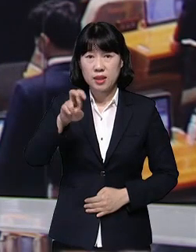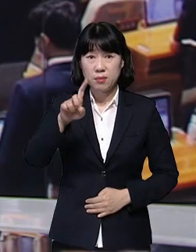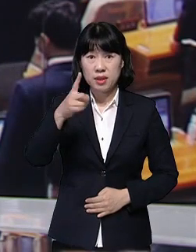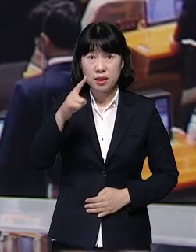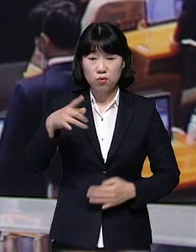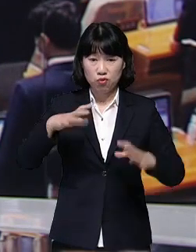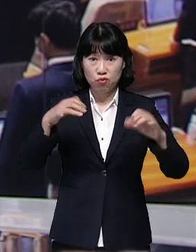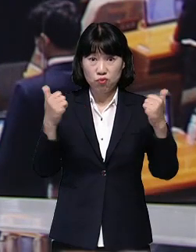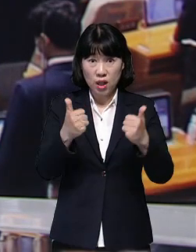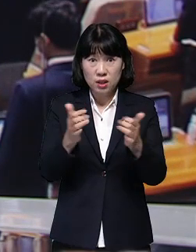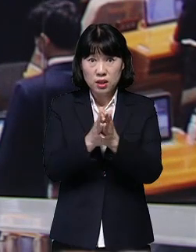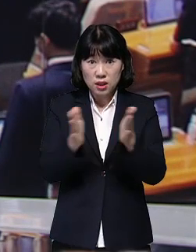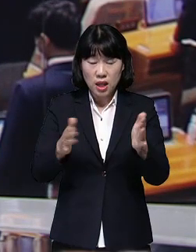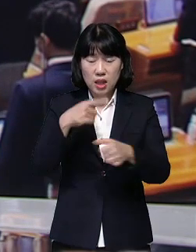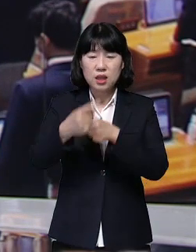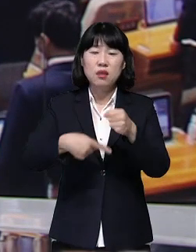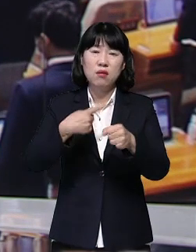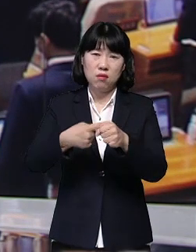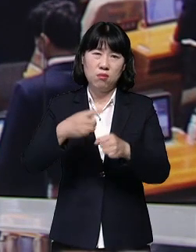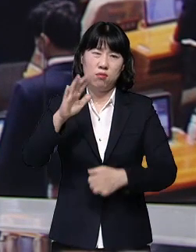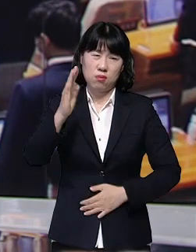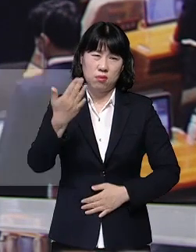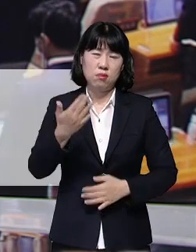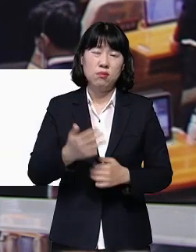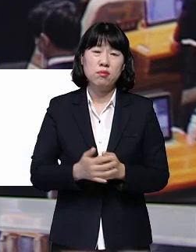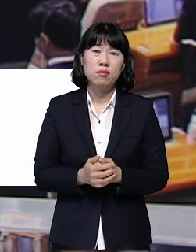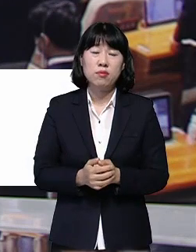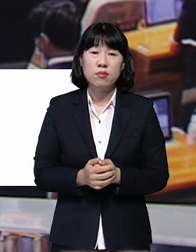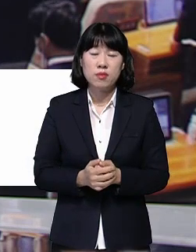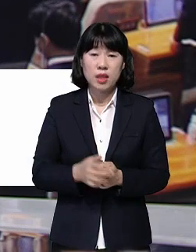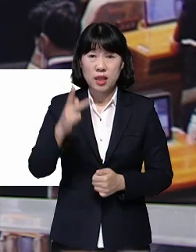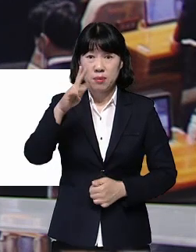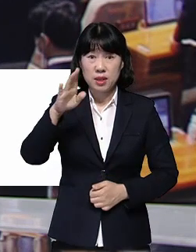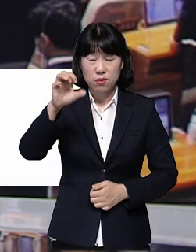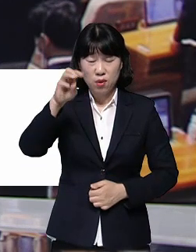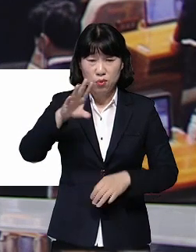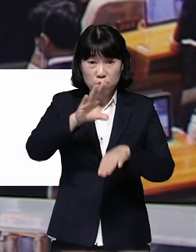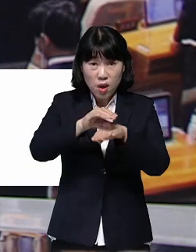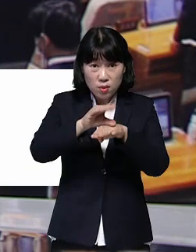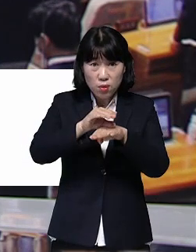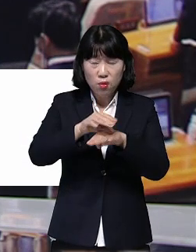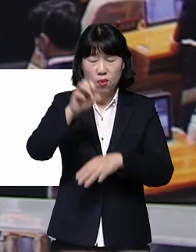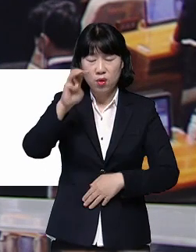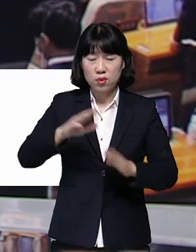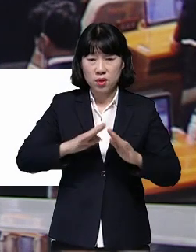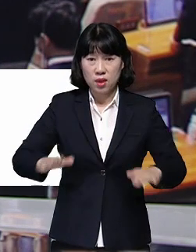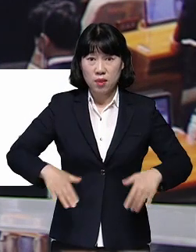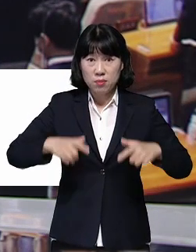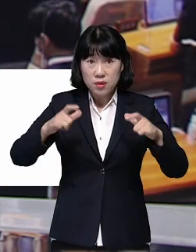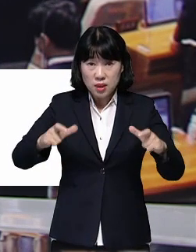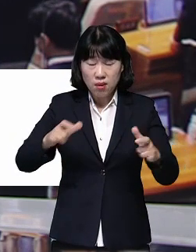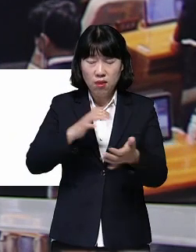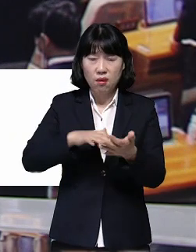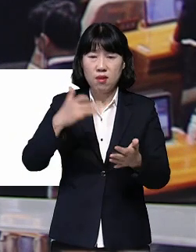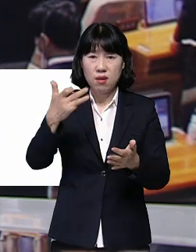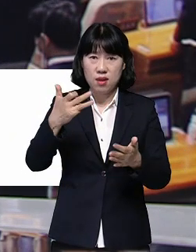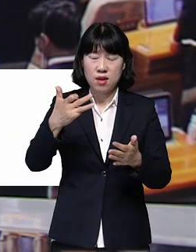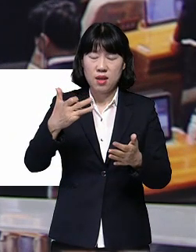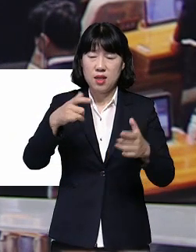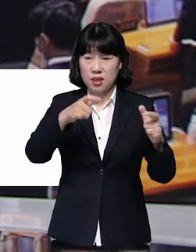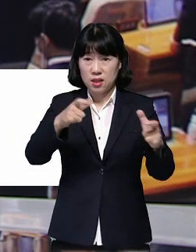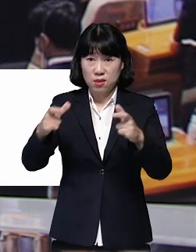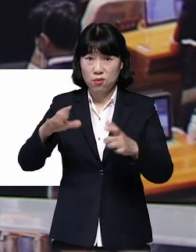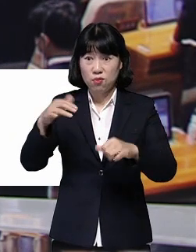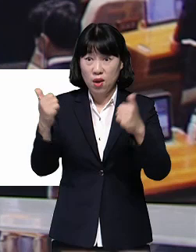제21대 국회가 출범한 지 1년 남짓 지났습니다. KBC 광주방송은 광주 전남 18개 지역구 국회의원을